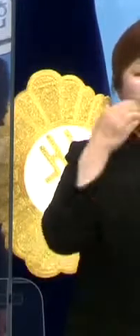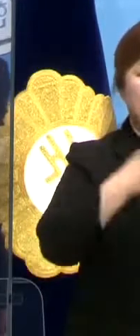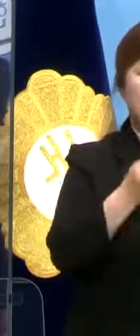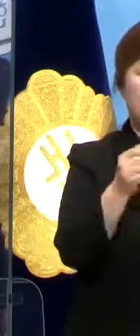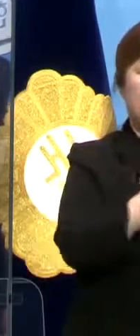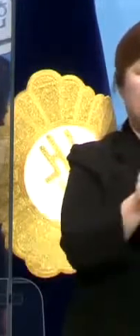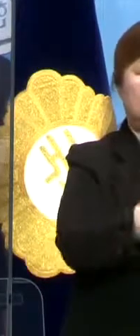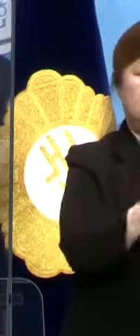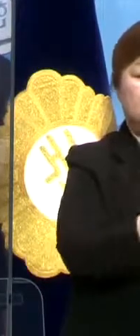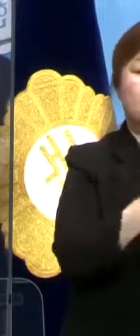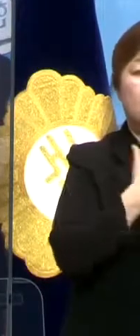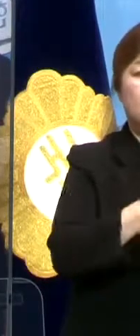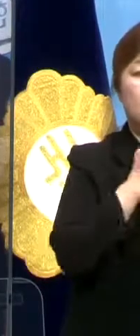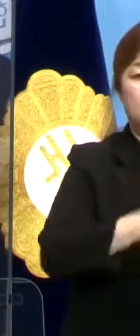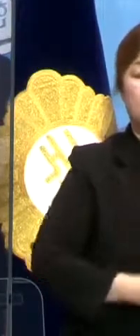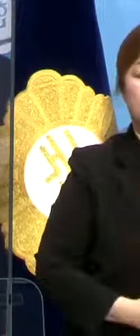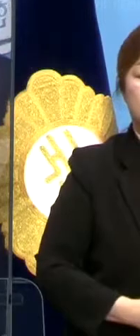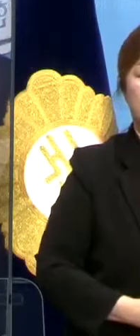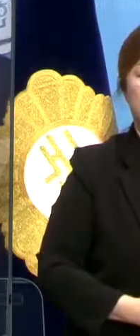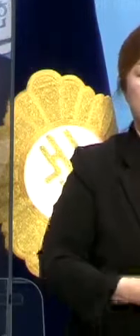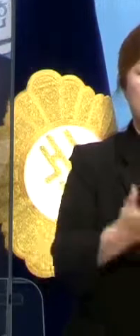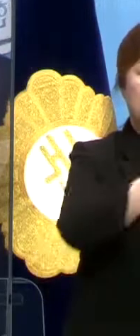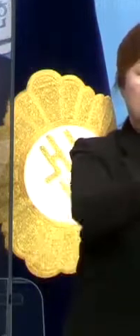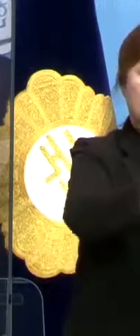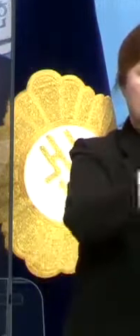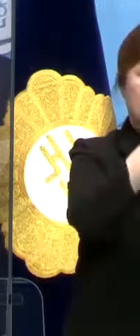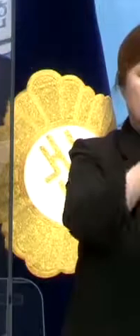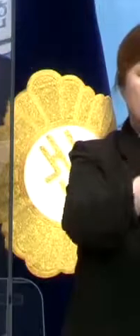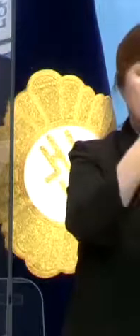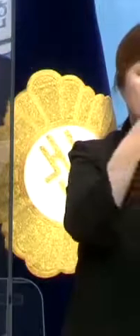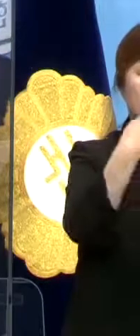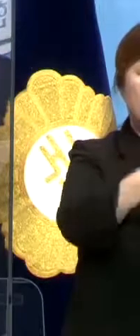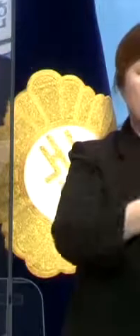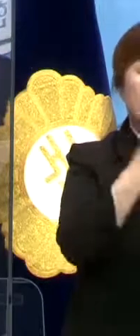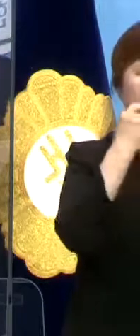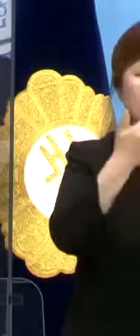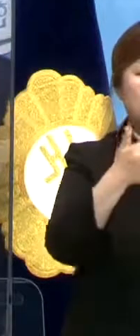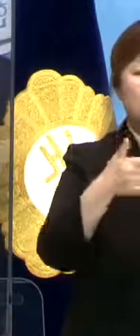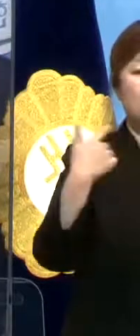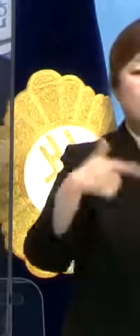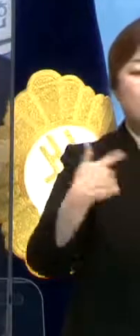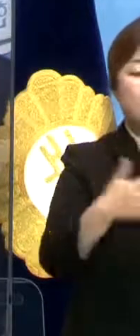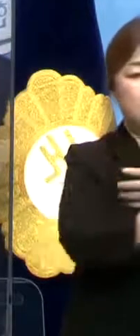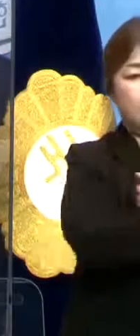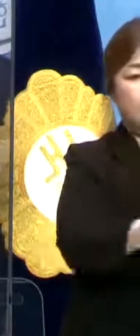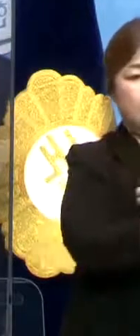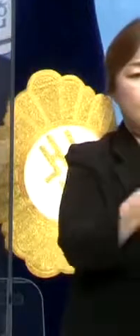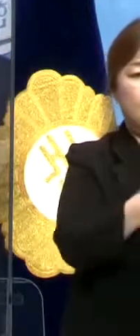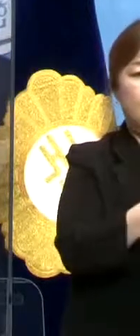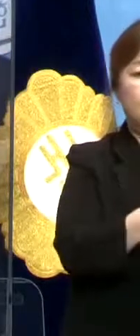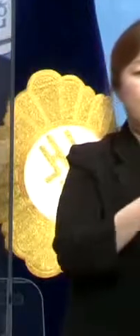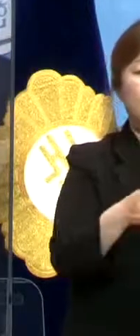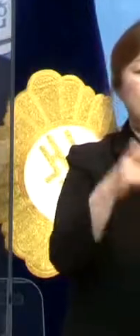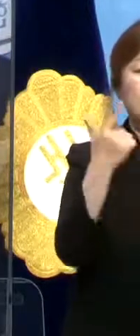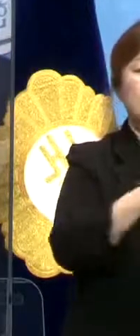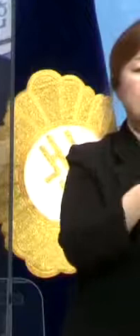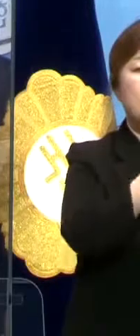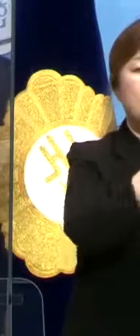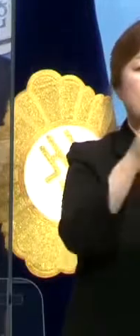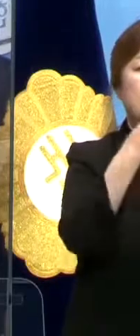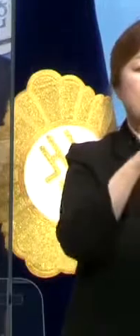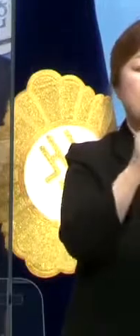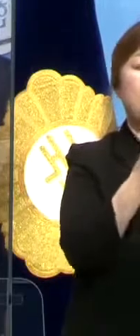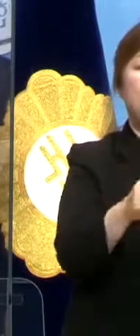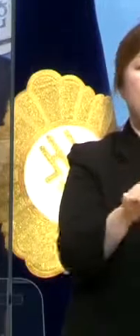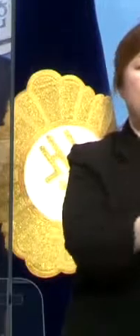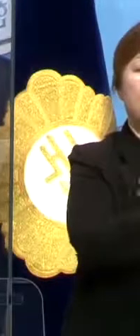한다 고인의 근무 기록을 보면 1년 6개월 동안 매일 근로 계약을 체결하며 일용직 신분 으로 심야 노동을 해